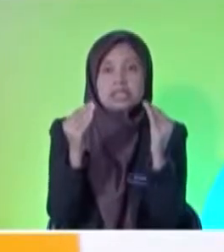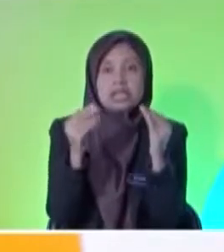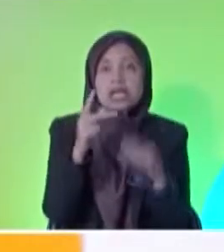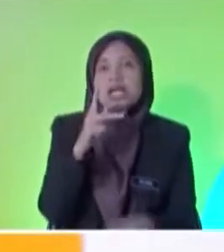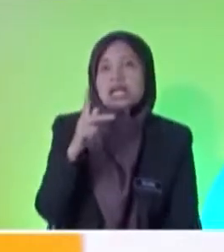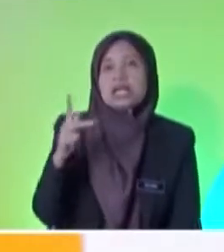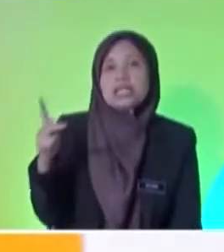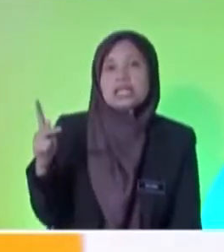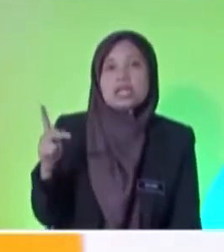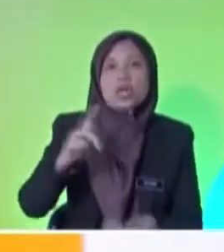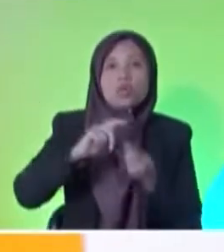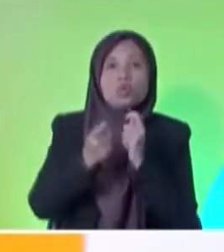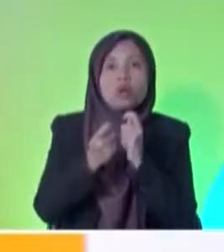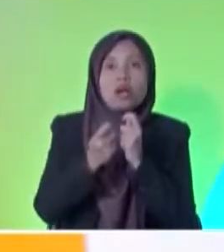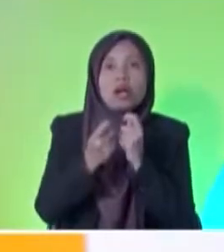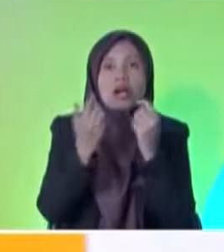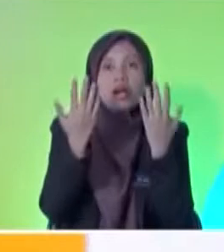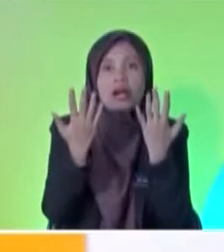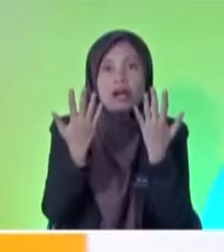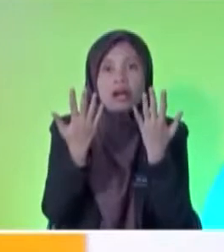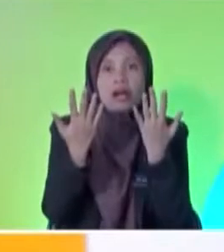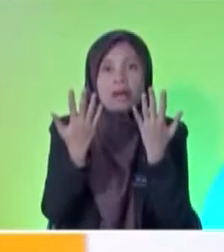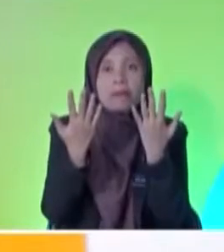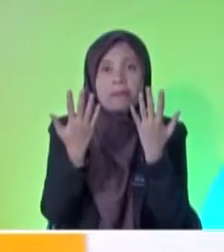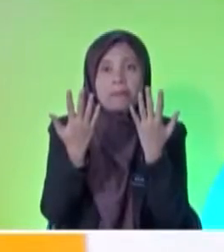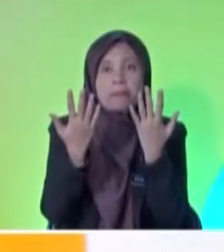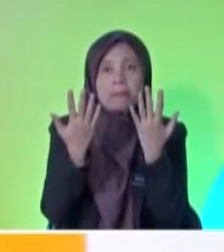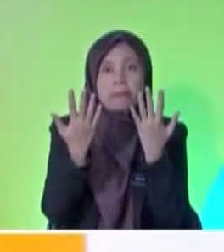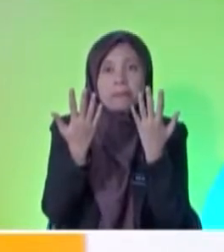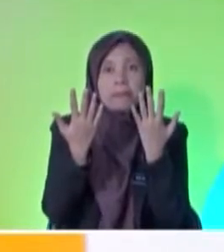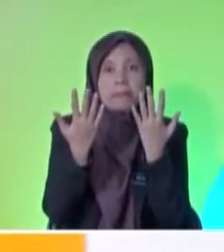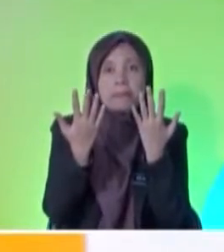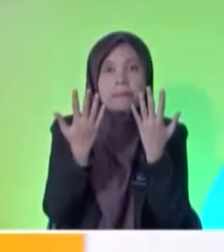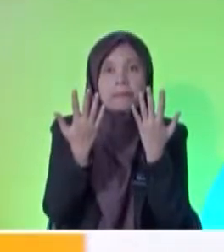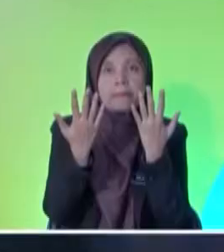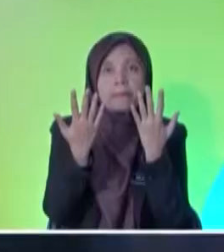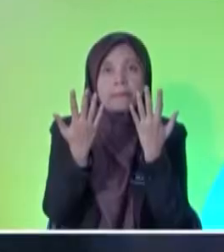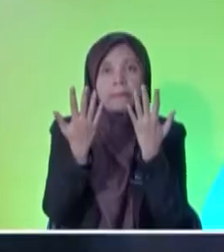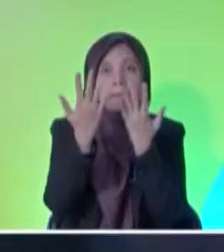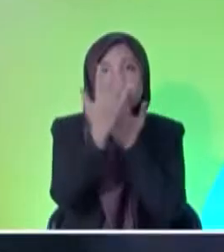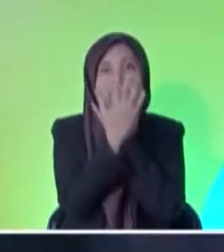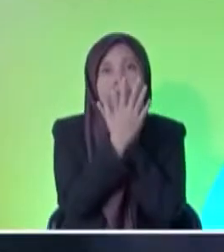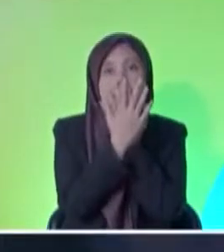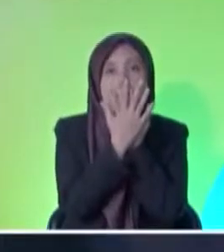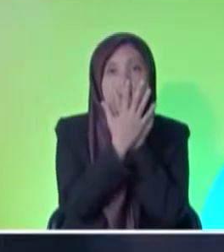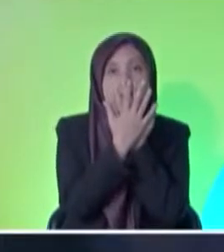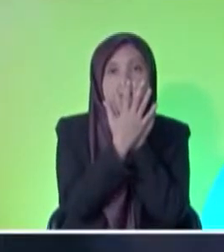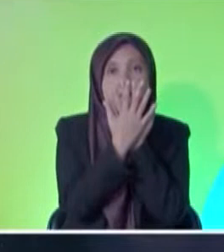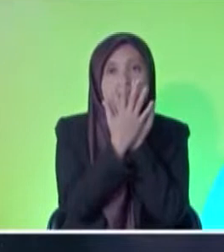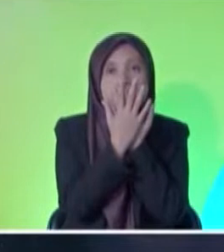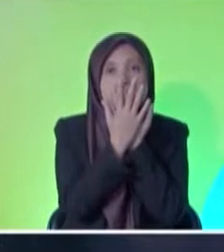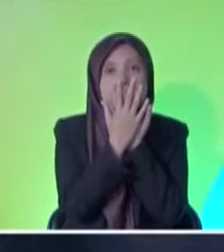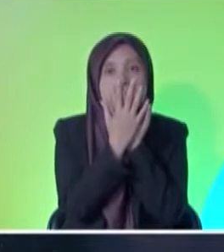kemudian tertutup kaki tangan kiri tadi udah coba kita letok tangan kiri kita